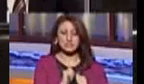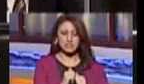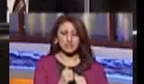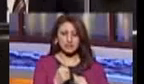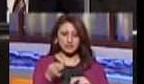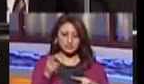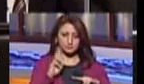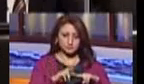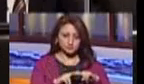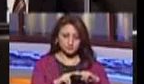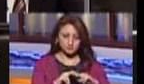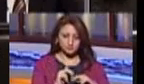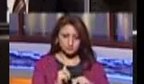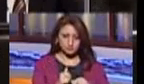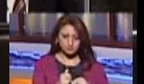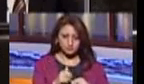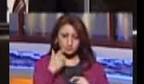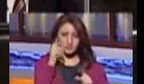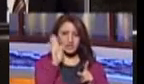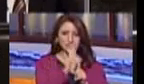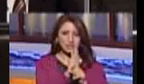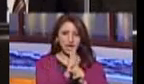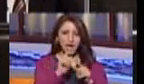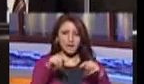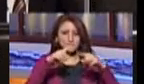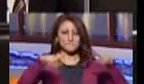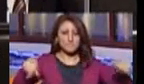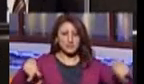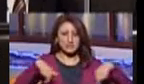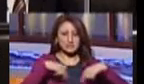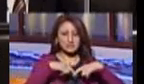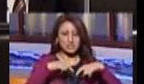كانت تتلقى دعما من صندوق الدعم